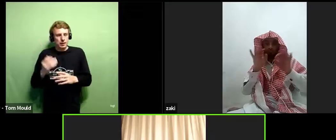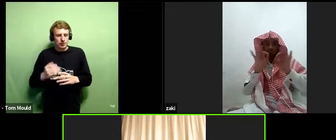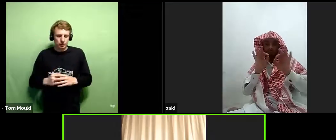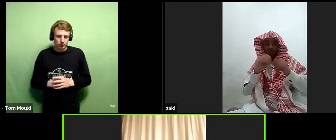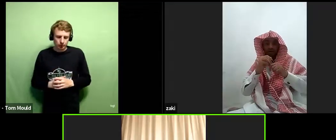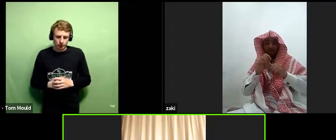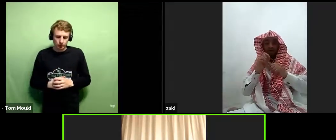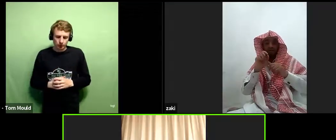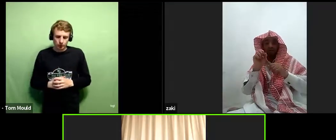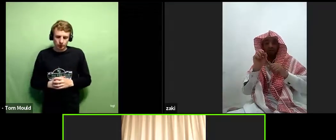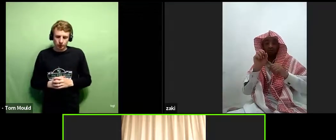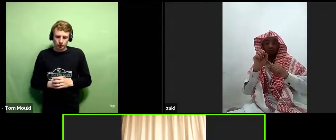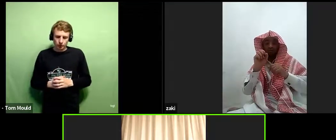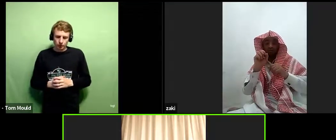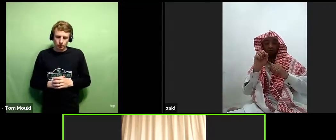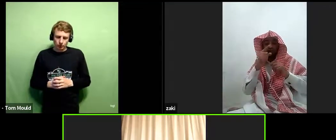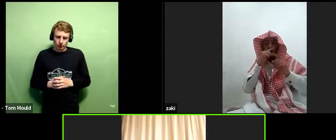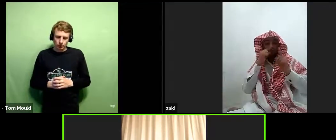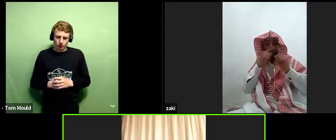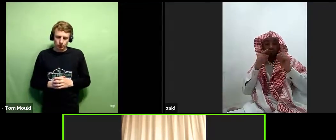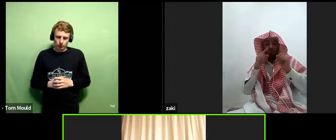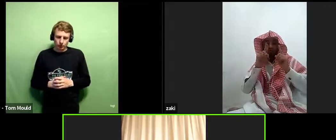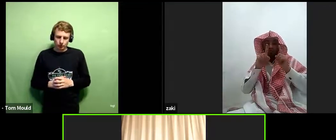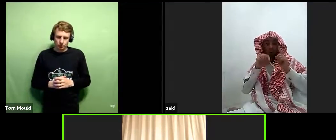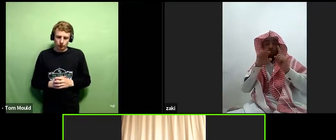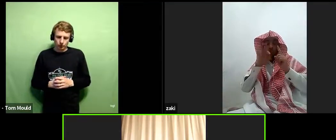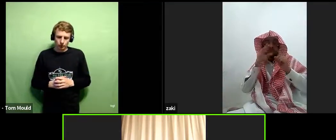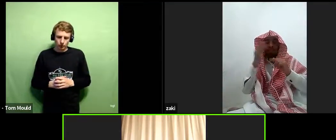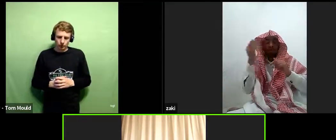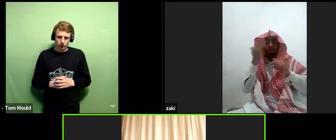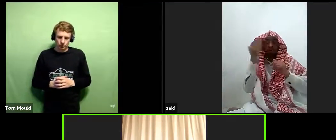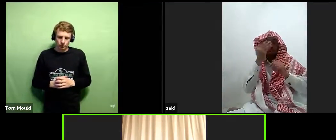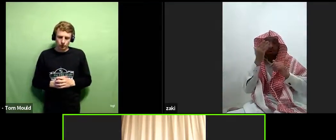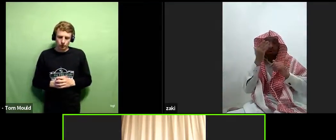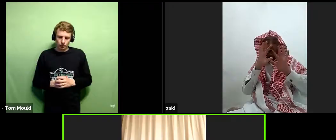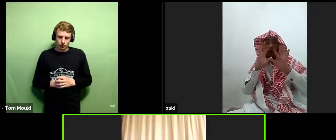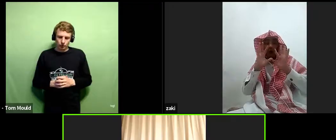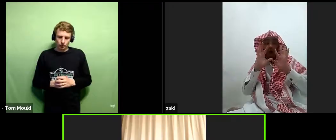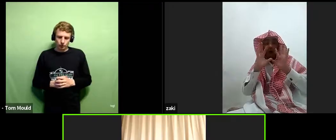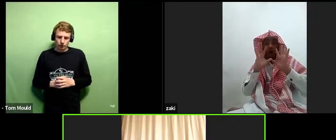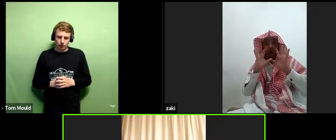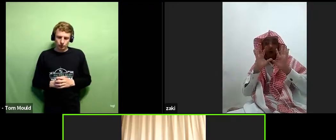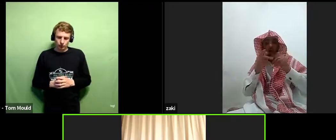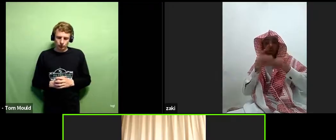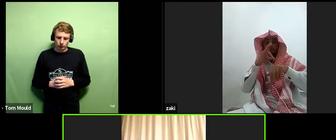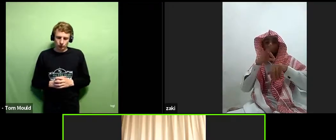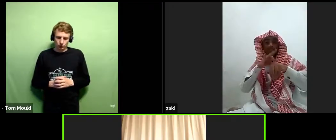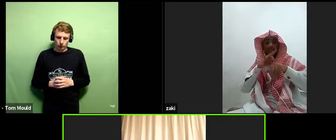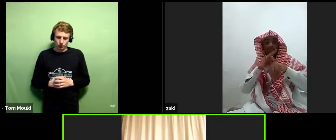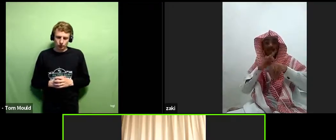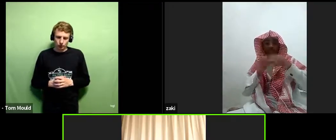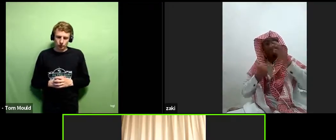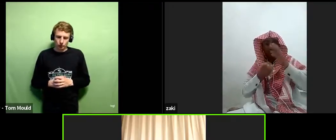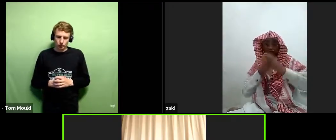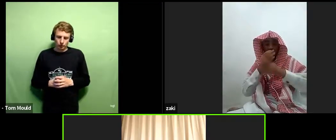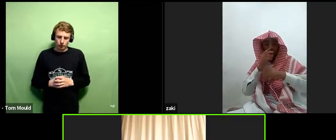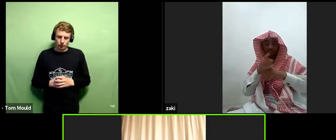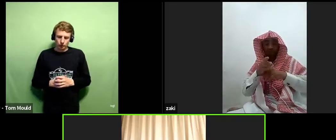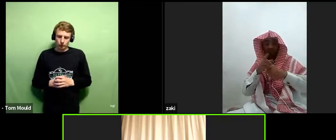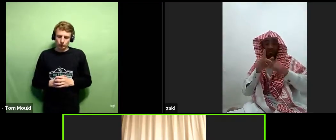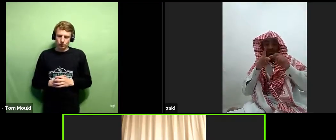بنية فطر من أجل السفر أو من أجل المرض ف